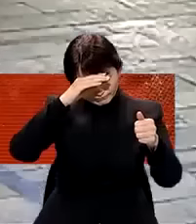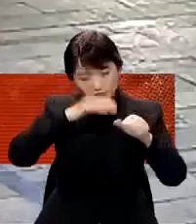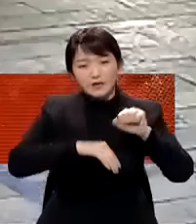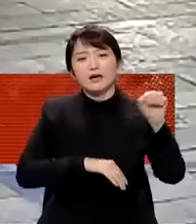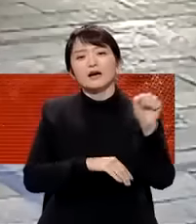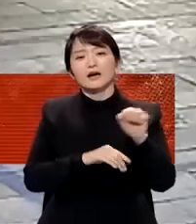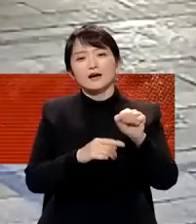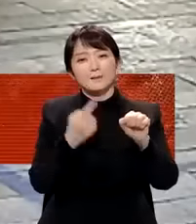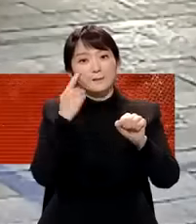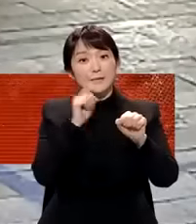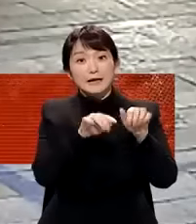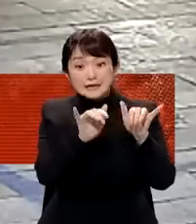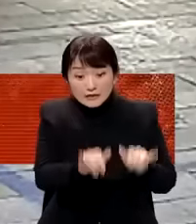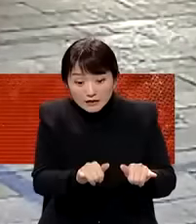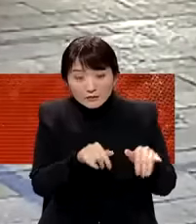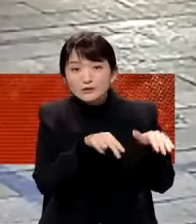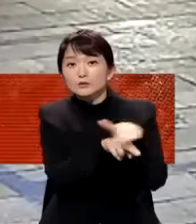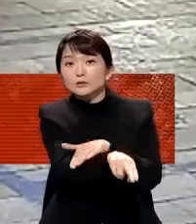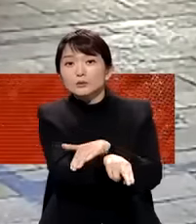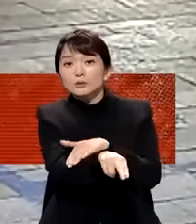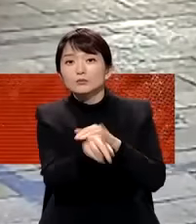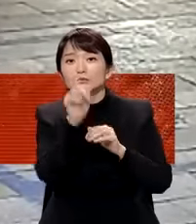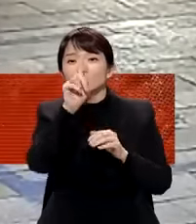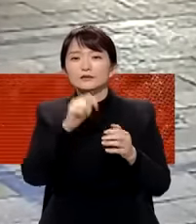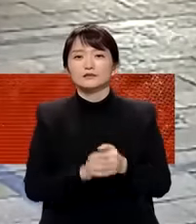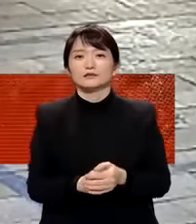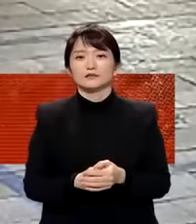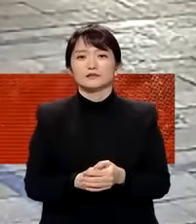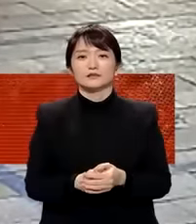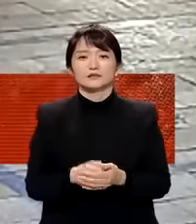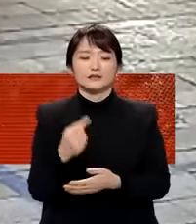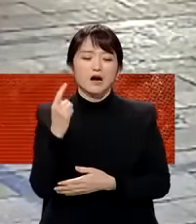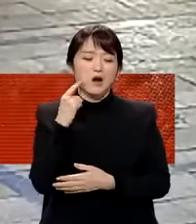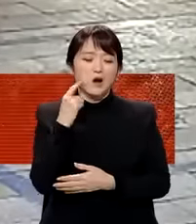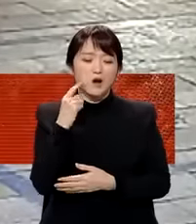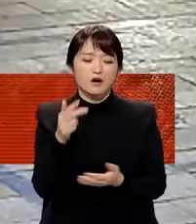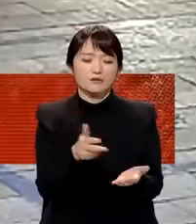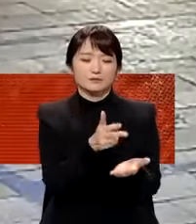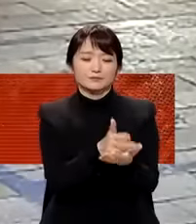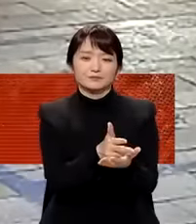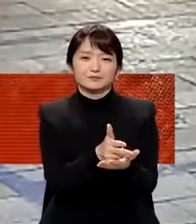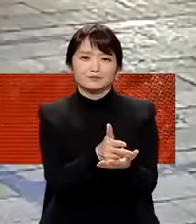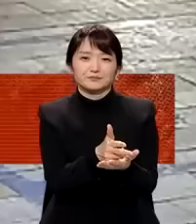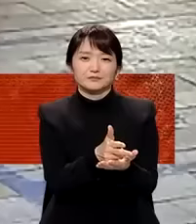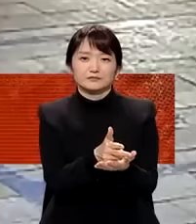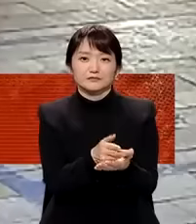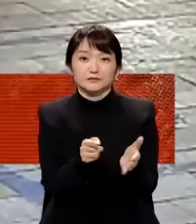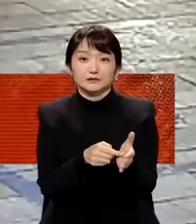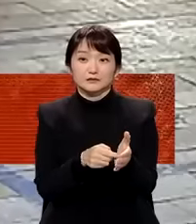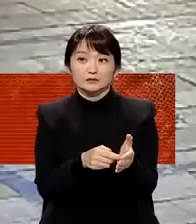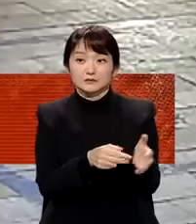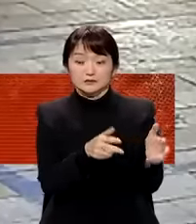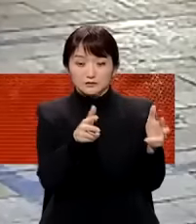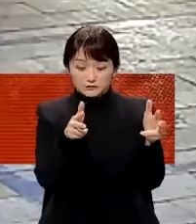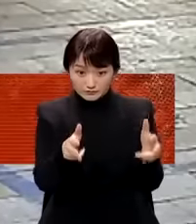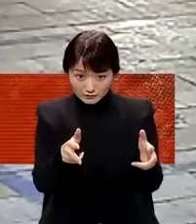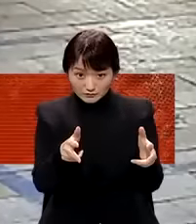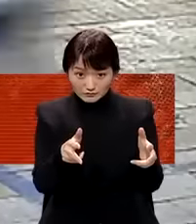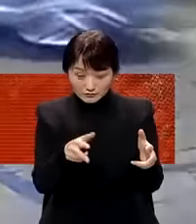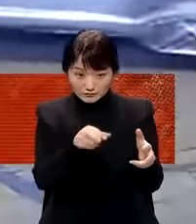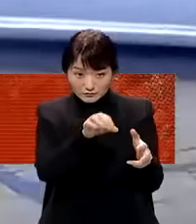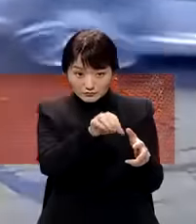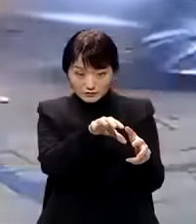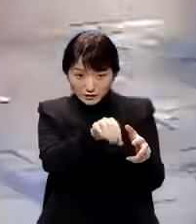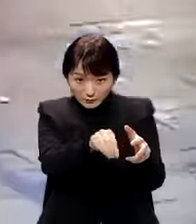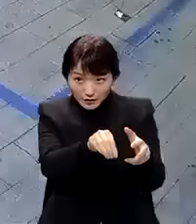응주 운전이 걸릴까 봐 도망치는 그 와중에 또 번뜩 주찬 척 해야겠다 이런 생각이 들었던 건데 급히 주차하고 라이트까지 꺼 봤지만